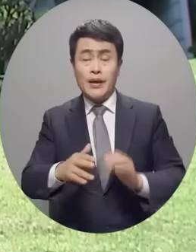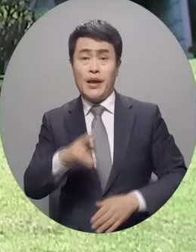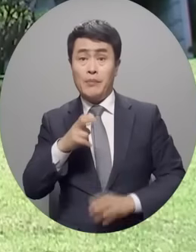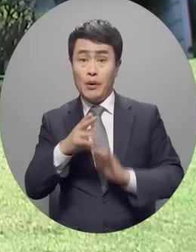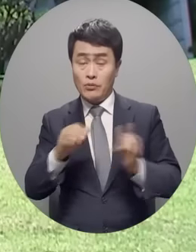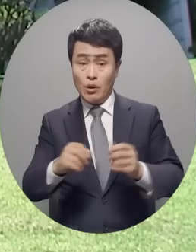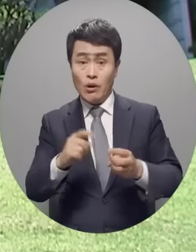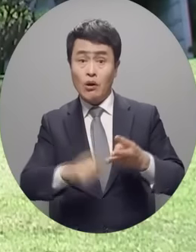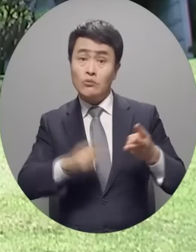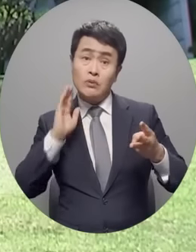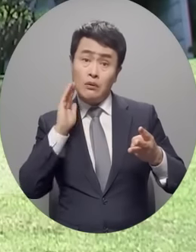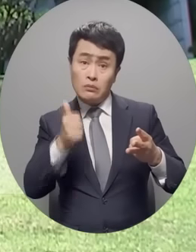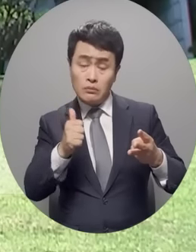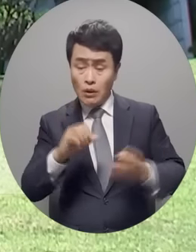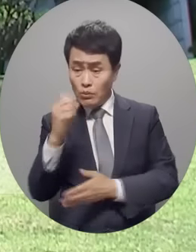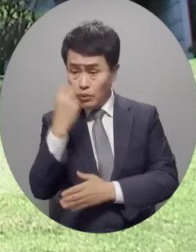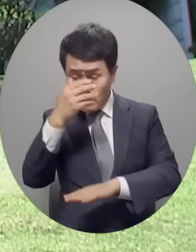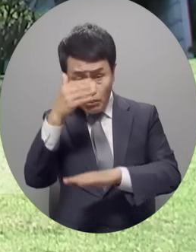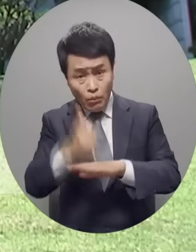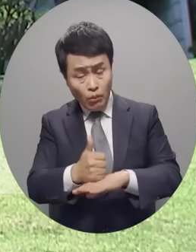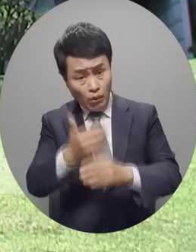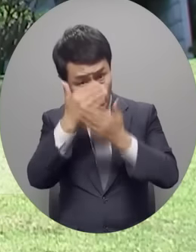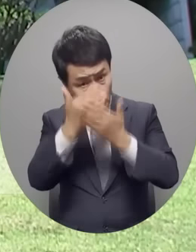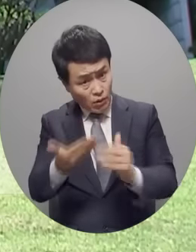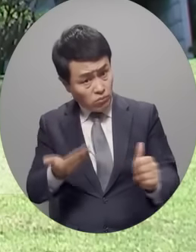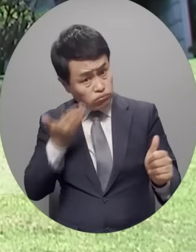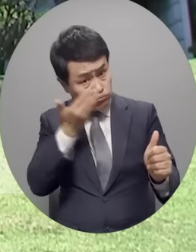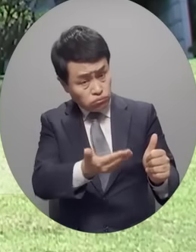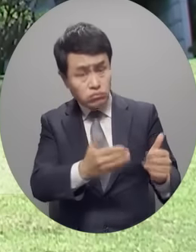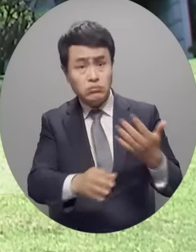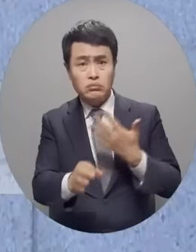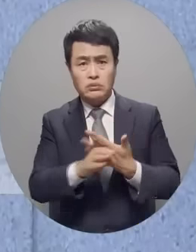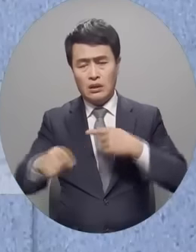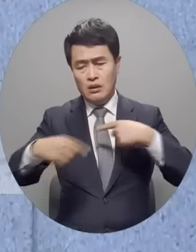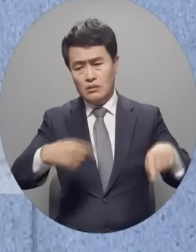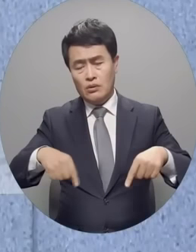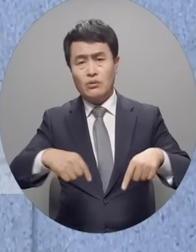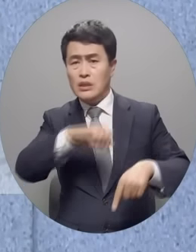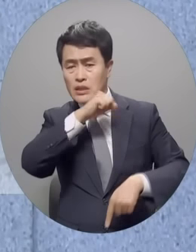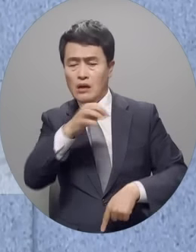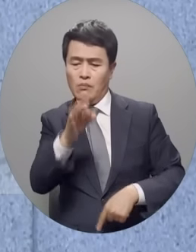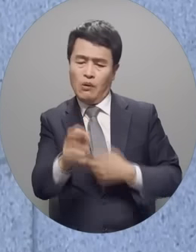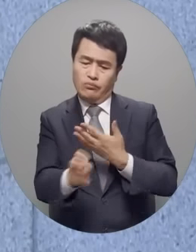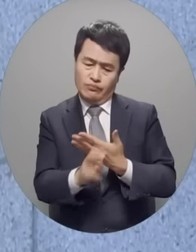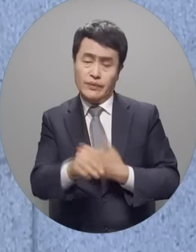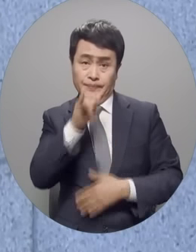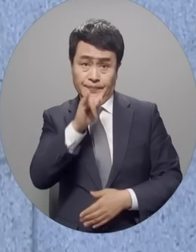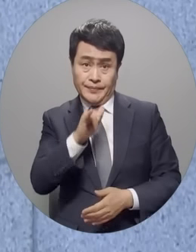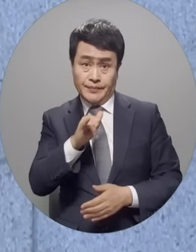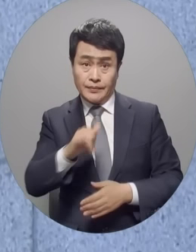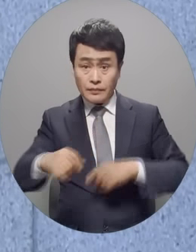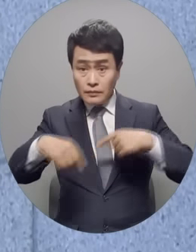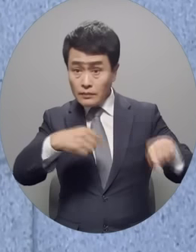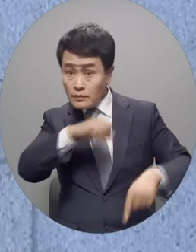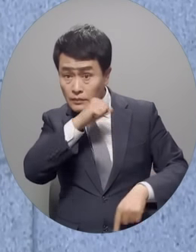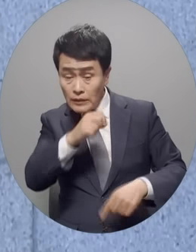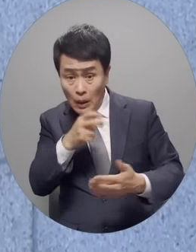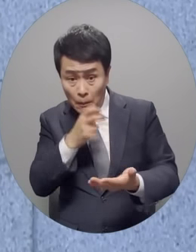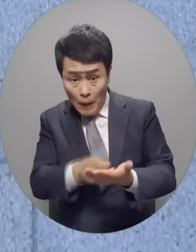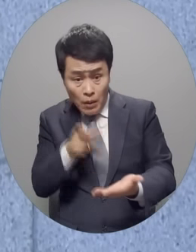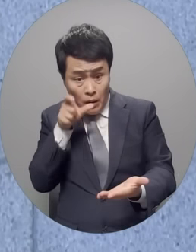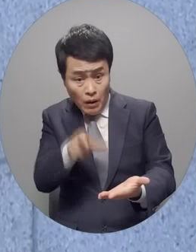윤석열 대통령에게 여론조사 결과를 무상으로 제공했다면 정치자금법 위반 소지가 있습니다. 정치자금법은 법에